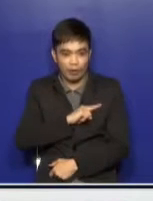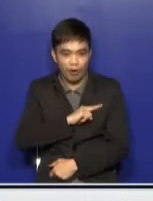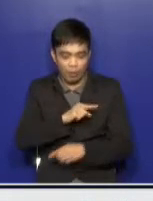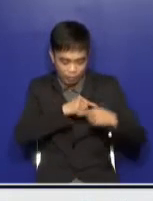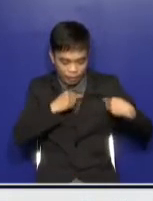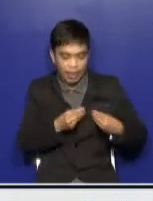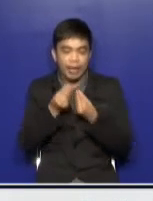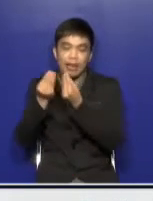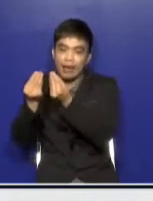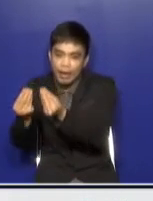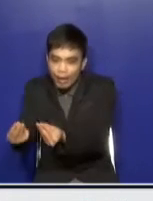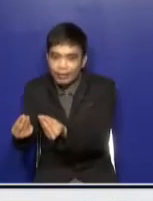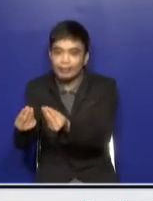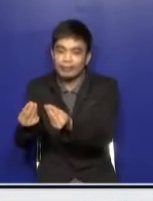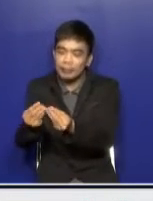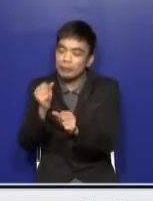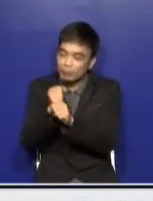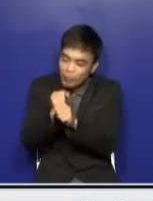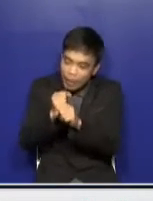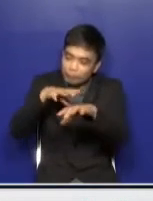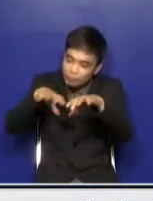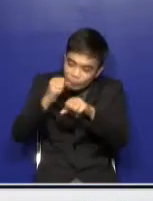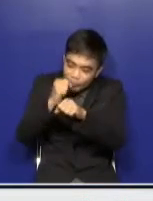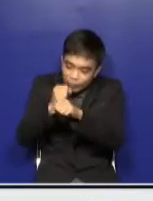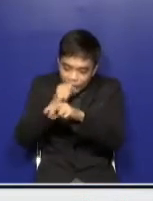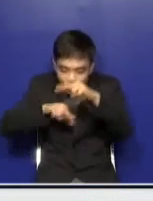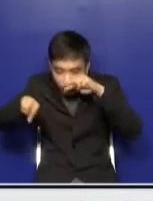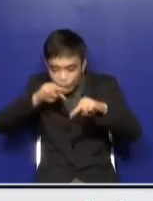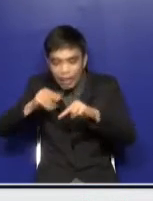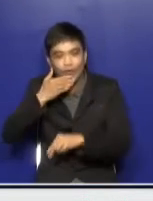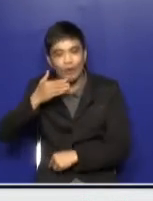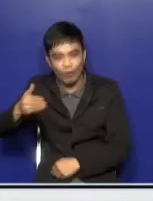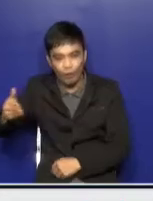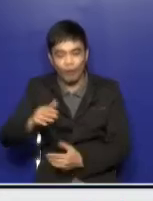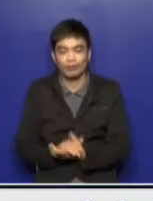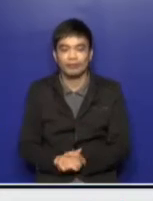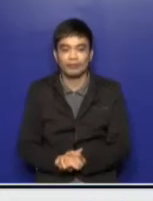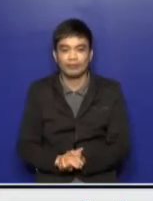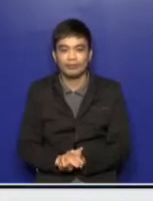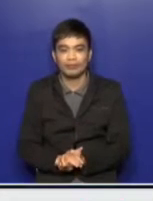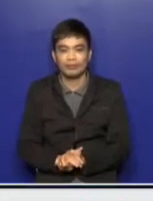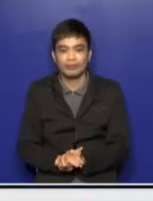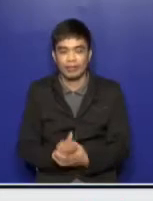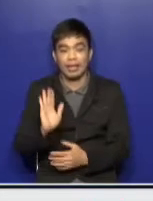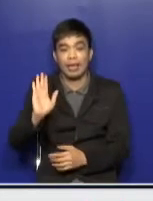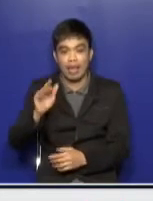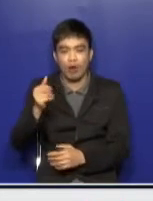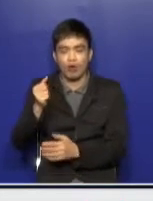ำลังใจให้ท่านได้ทำงานต่อไปและก็ขอให้ท่านช่